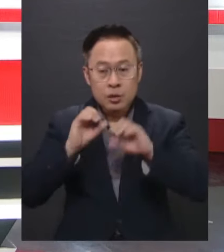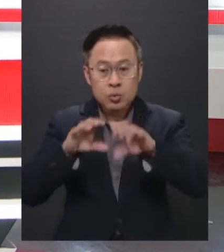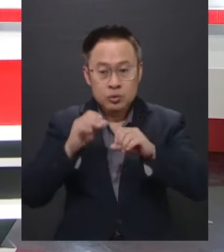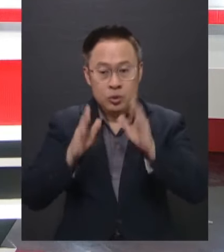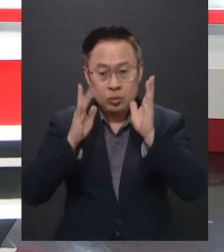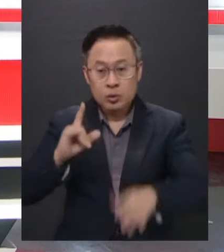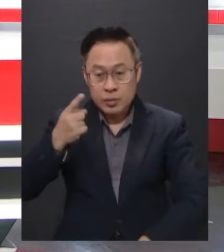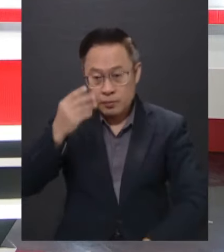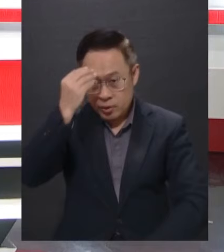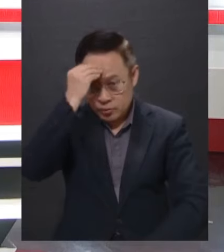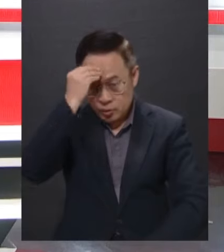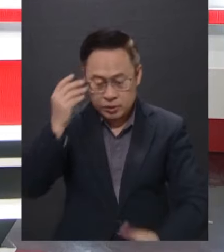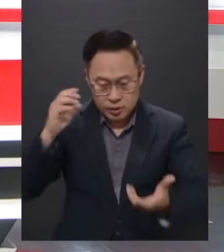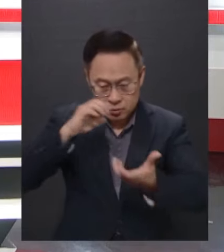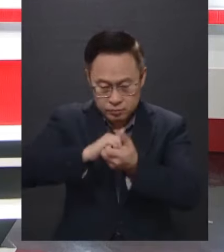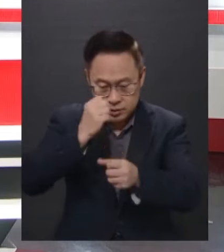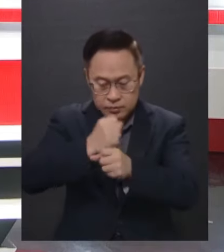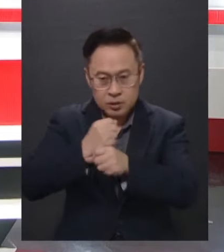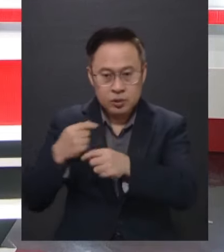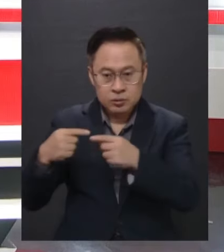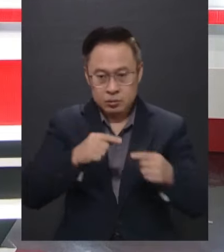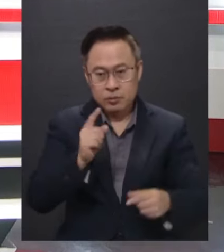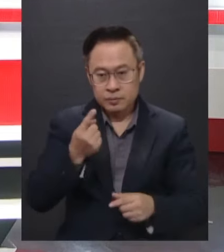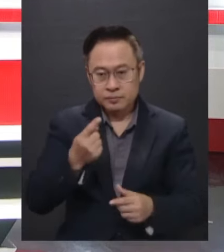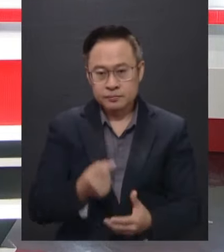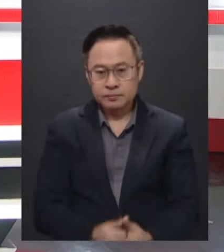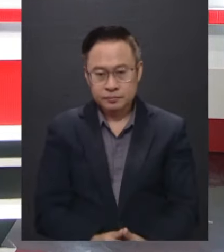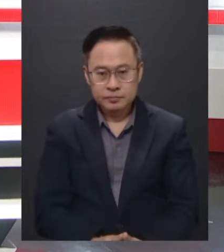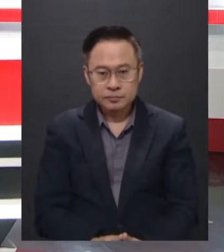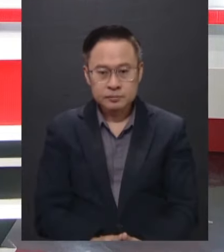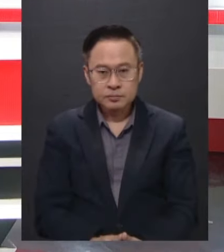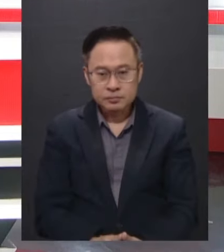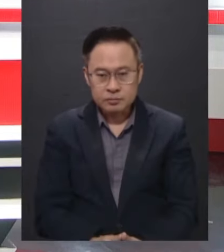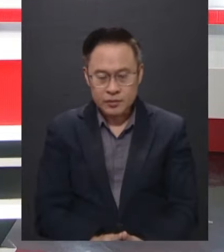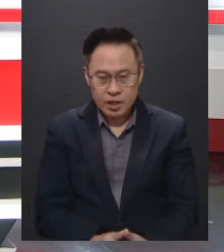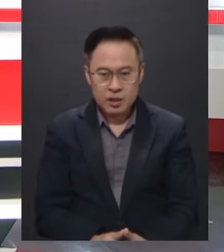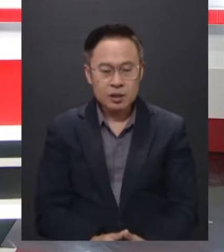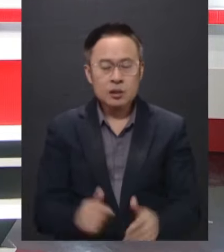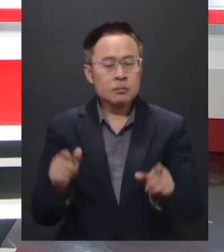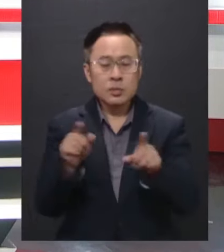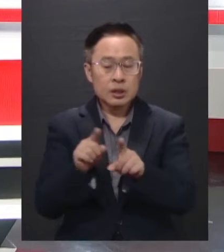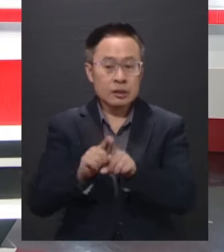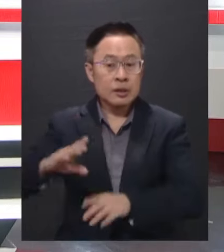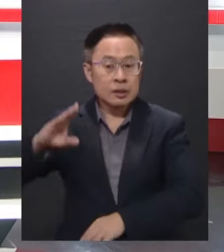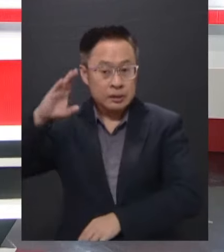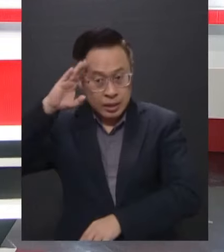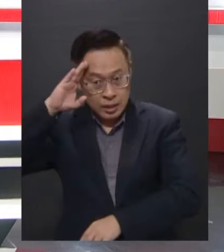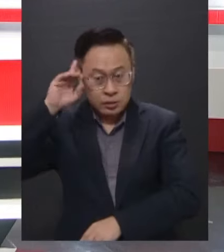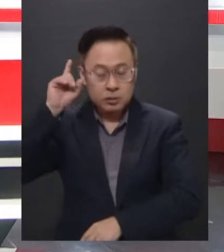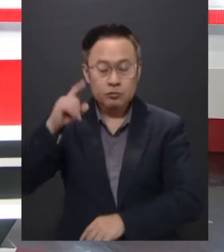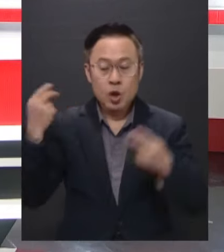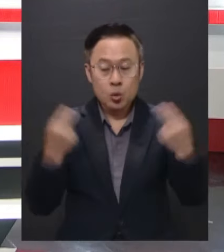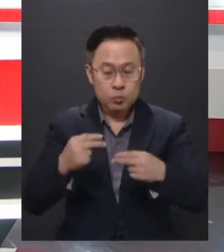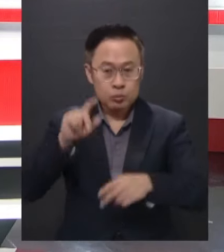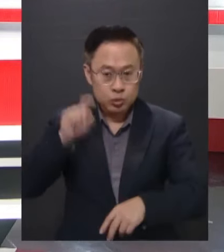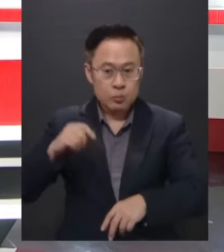ที่ก็จะได้ร่วมงานดำเนินงานกันต่อไปด้วยนะคะ กองทัพเนี่ยมันต้องมีแม่ทัพเพราะฉะนั้นเนี่ยพอไม่มีแม่ทัพมันอาจจ